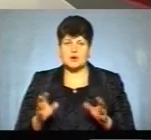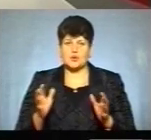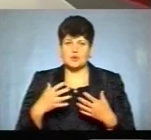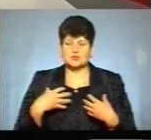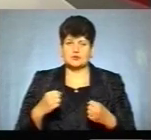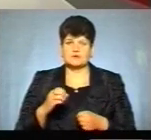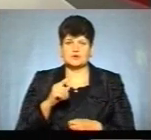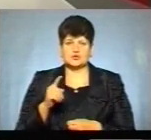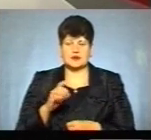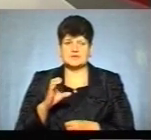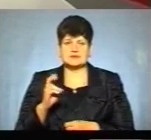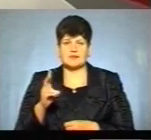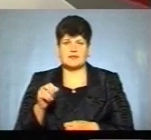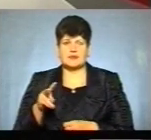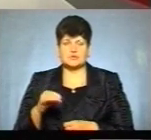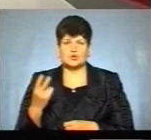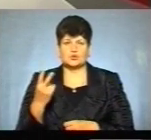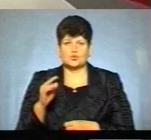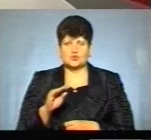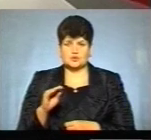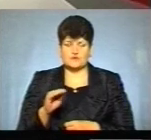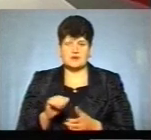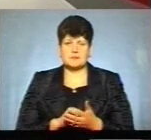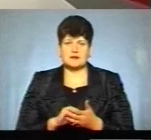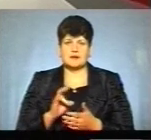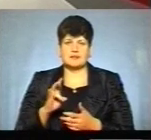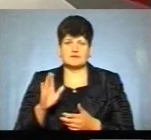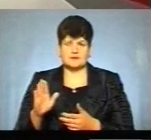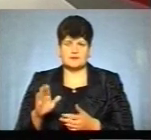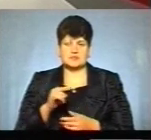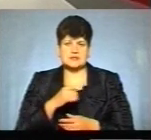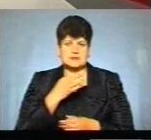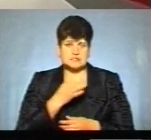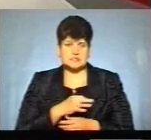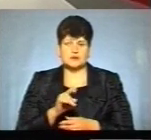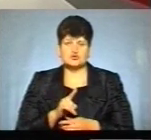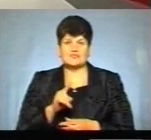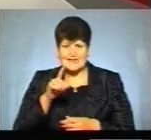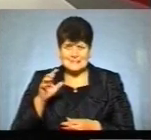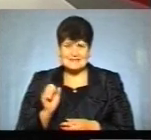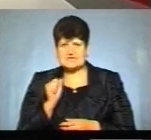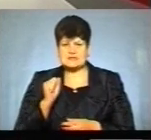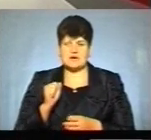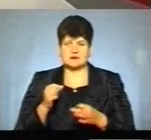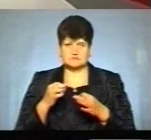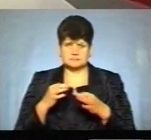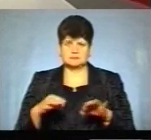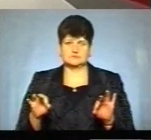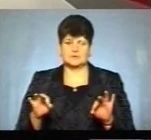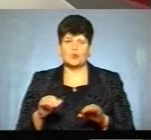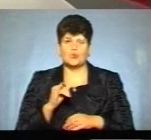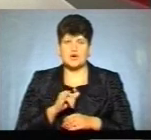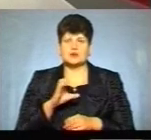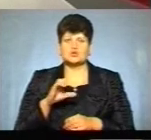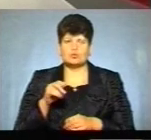Зоряни Скалецької. 2 жовтня в матеріалі НВ вона сказала, що вона за легалізацію. Як ми знаємо, Уляна Супрун також